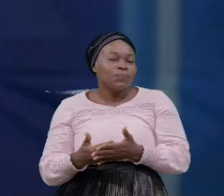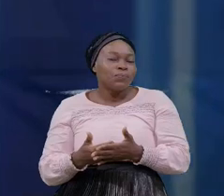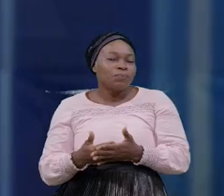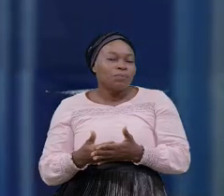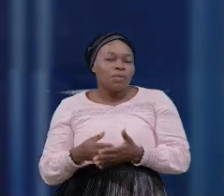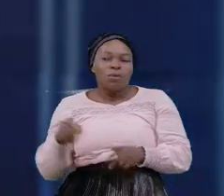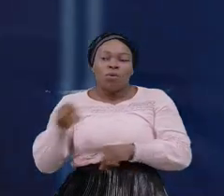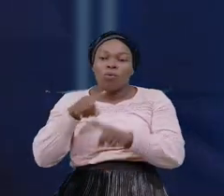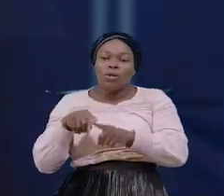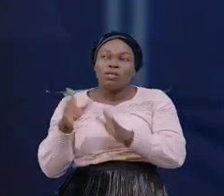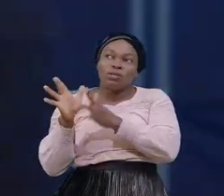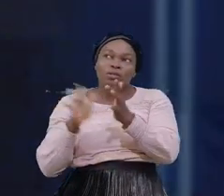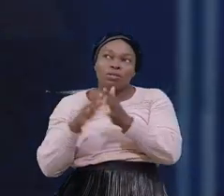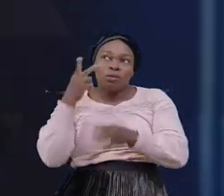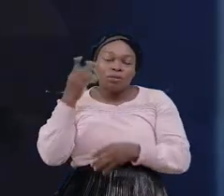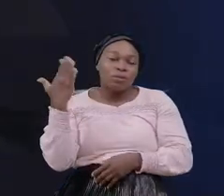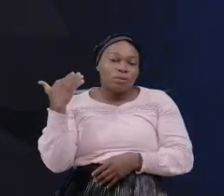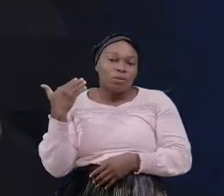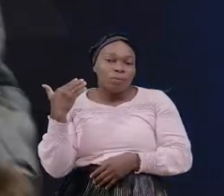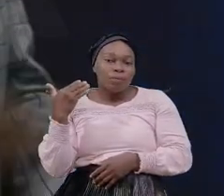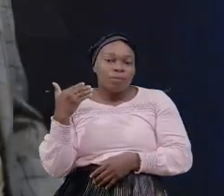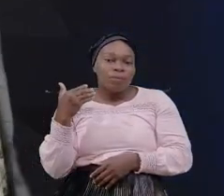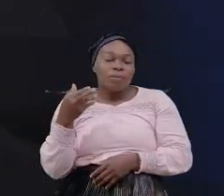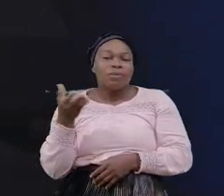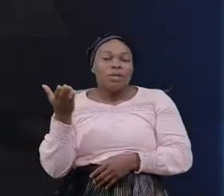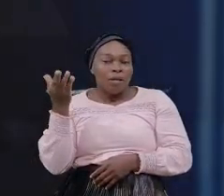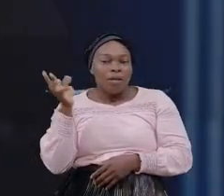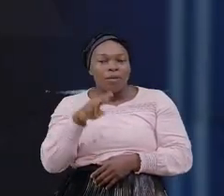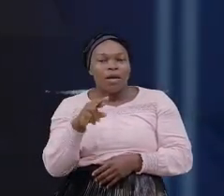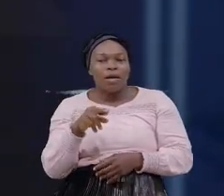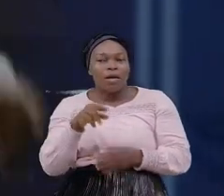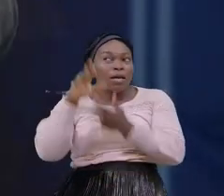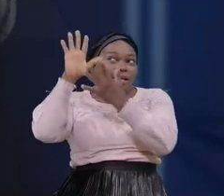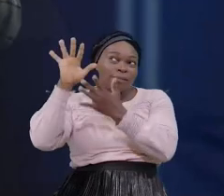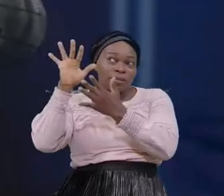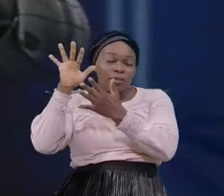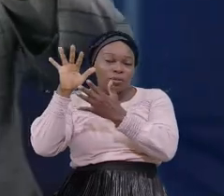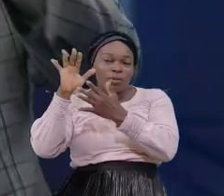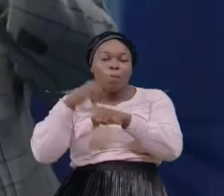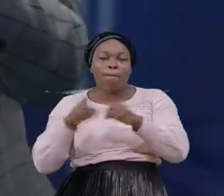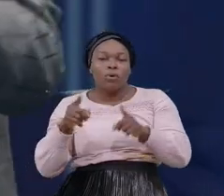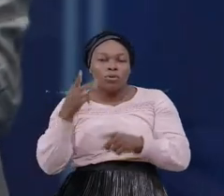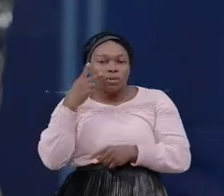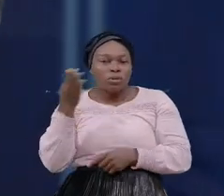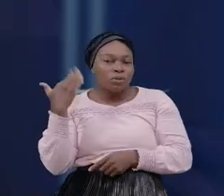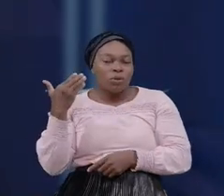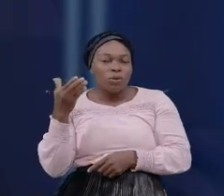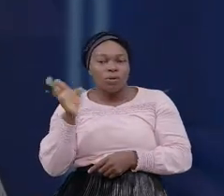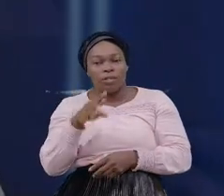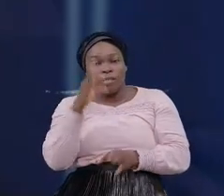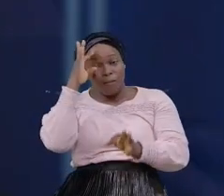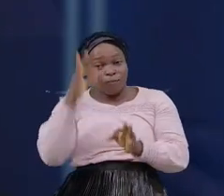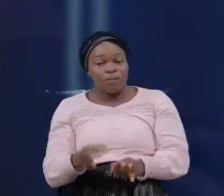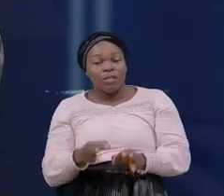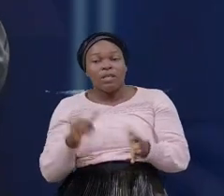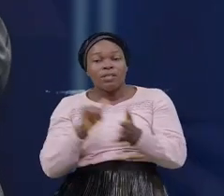Quand Jésus a vu leur foi, pas leur argent, mais leur, pas leur attente, mais leur foi,